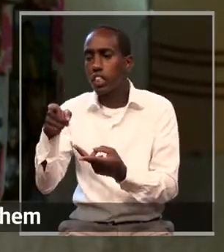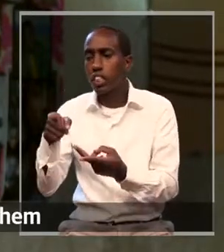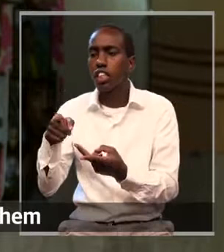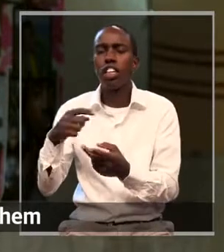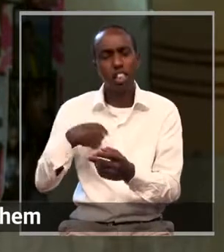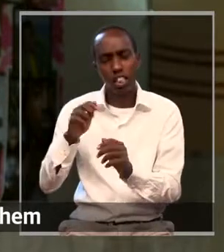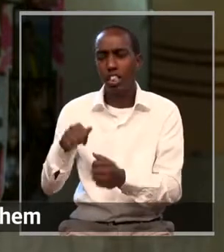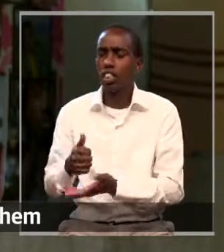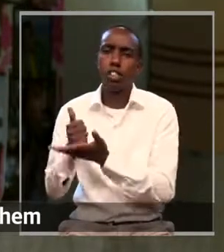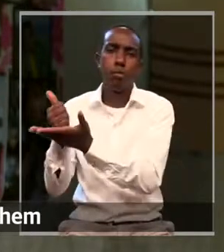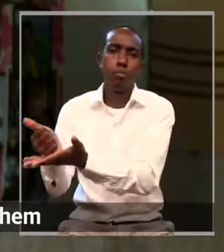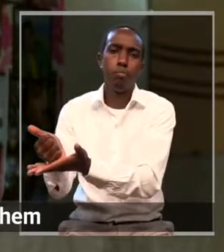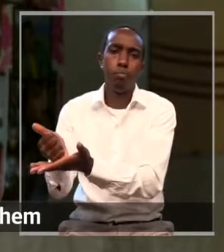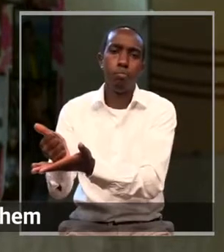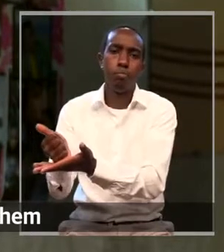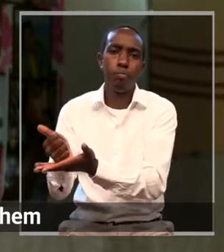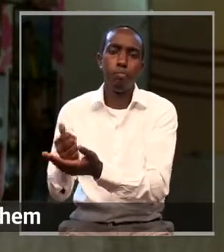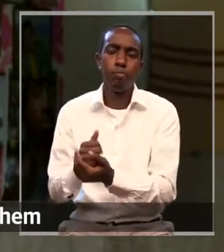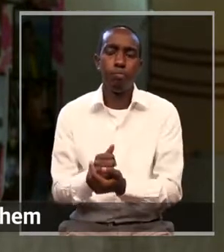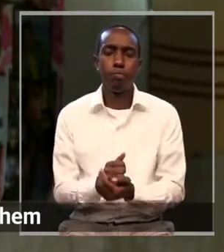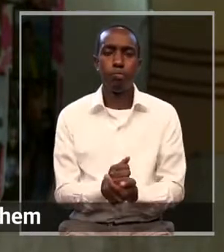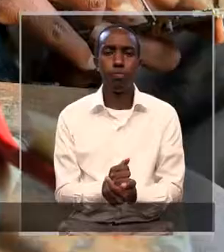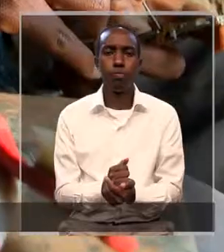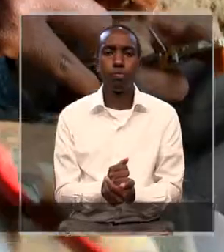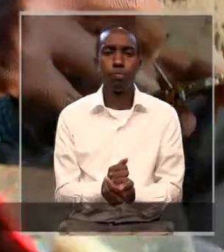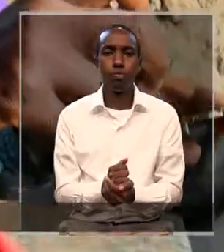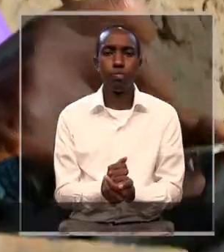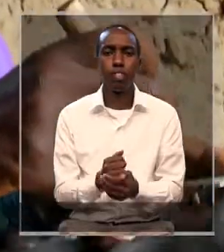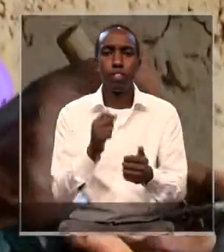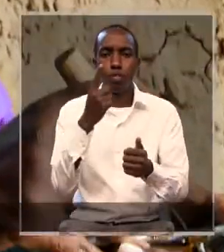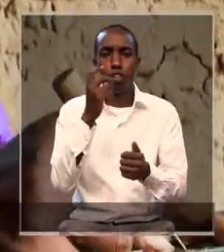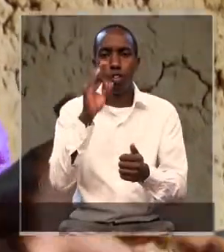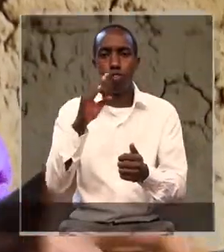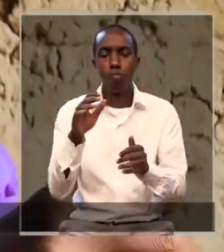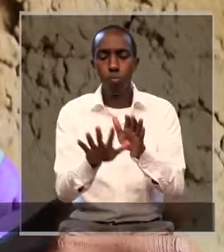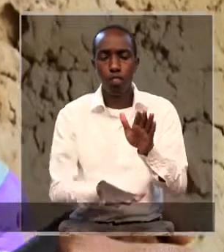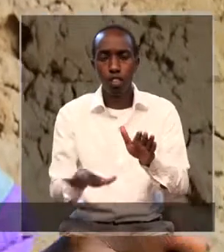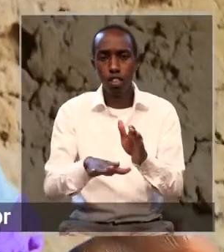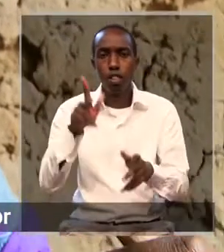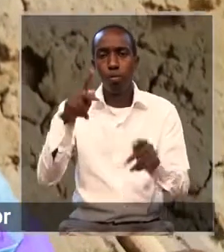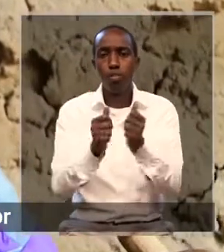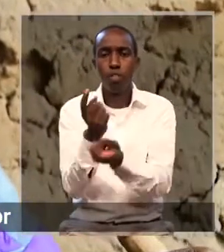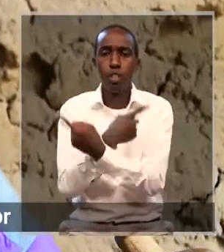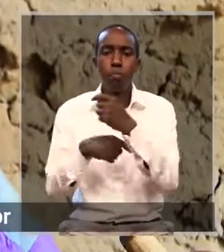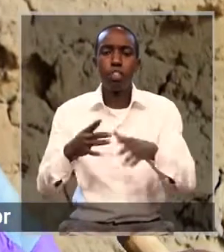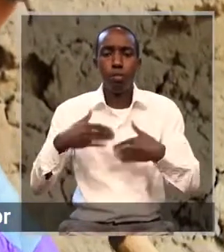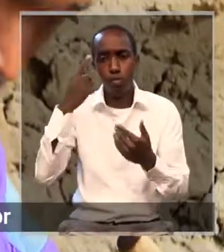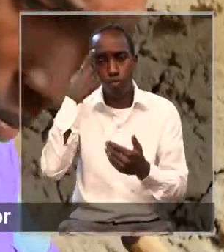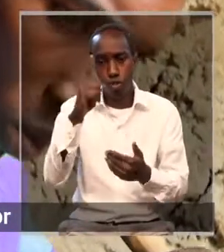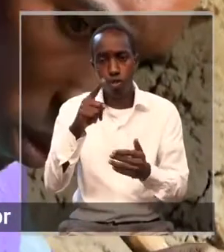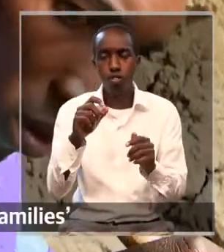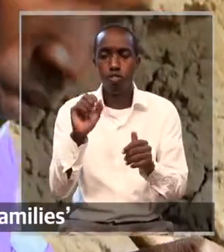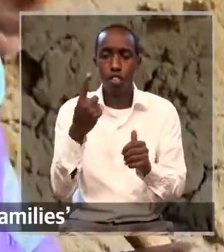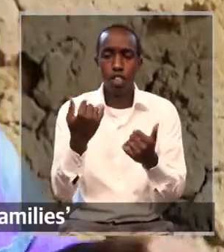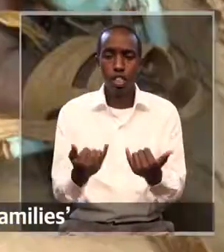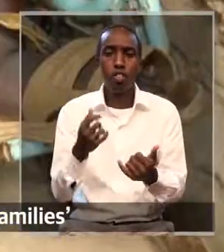n'iki n'iki nanjye nkaba nabasha kukibabonera. Kimwe mu bintu by'ibanze abafite ubumuga bishimira harimo kuba